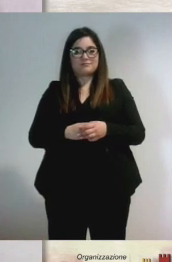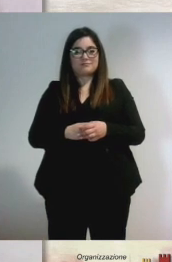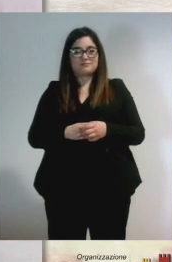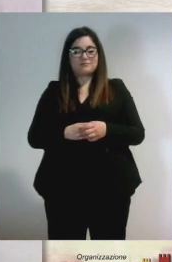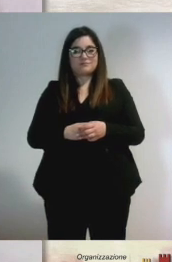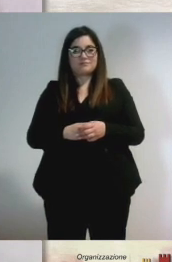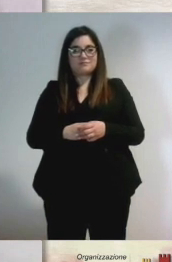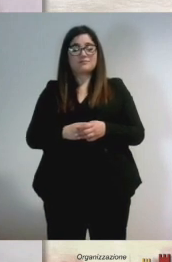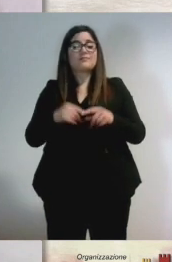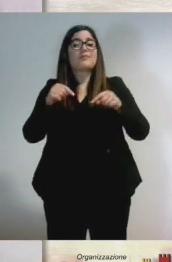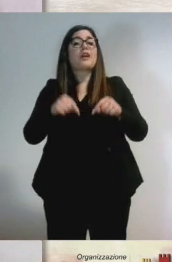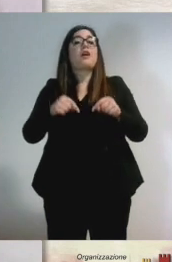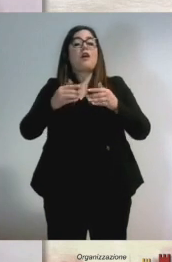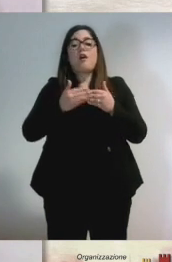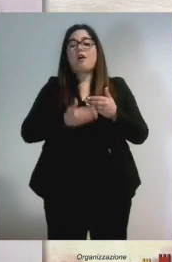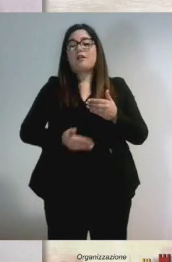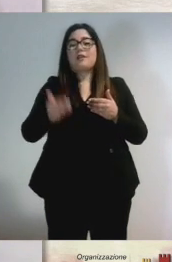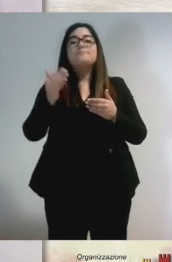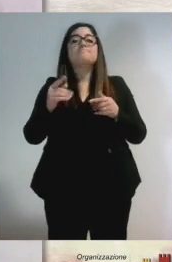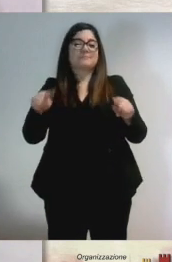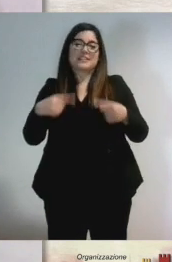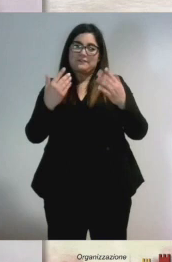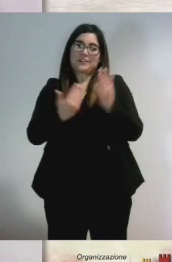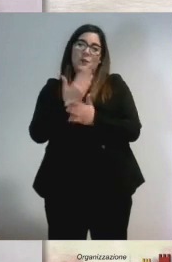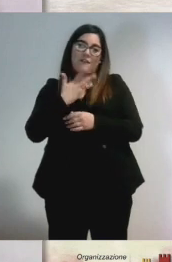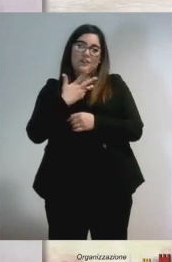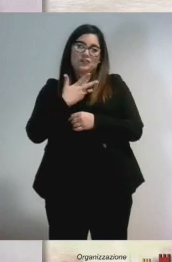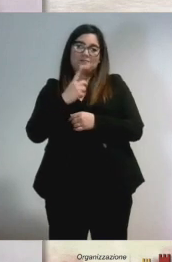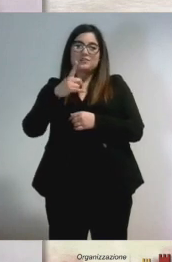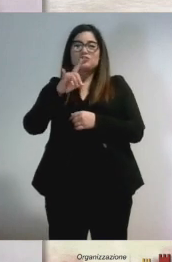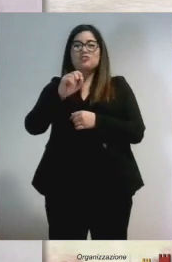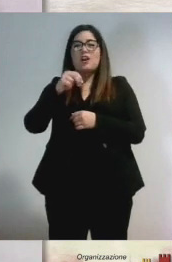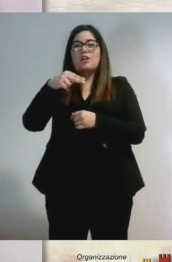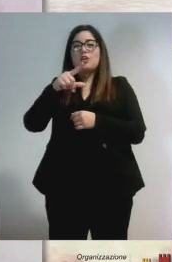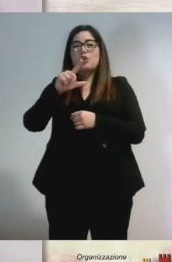ora ci aspettano delle nuove sfide prima Gianluca Semprini